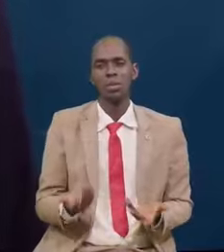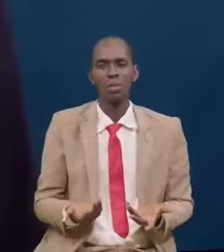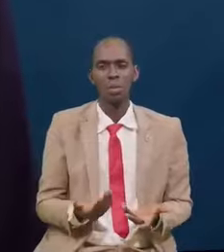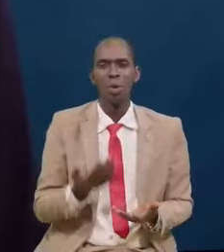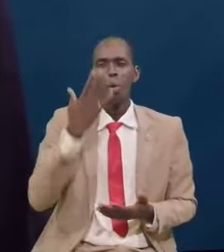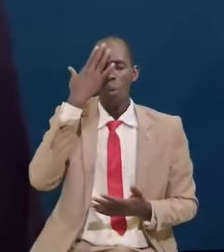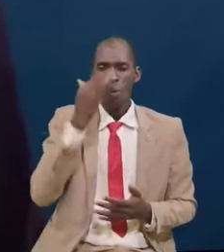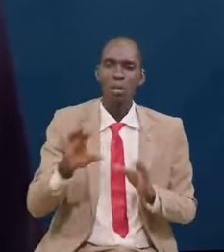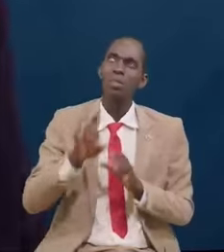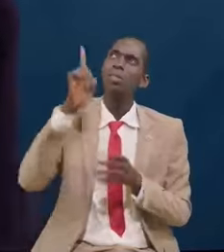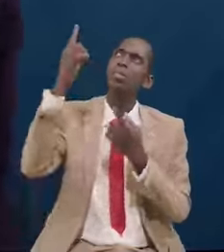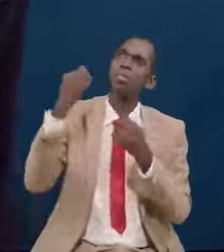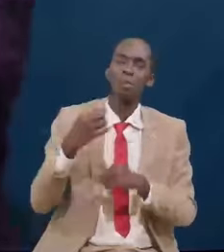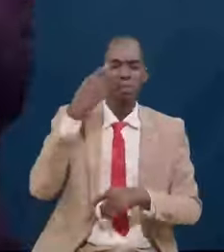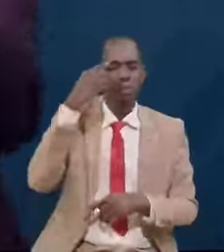Pourquoi est-il venu pour moi?